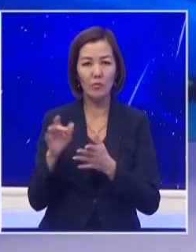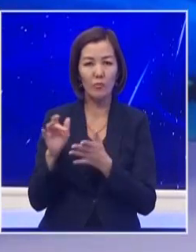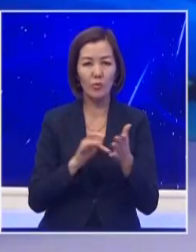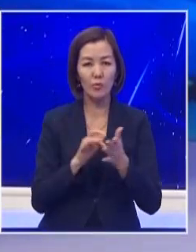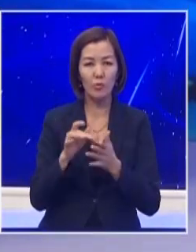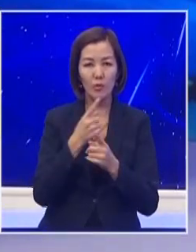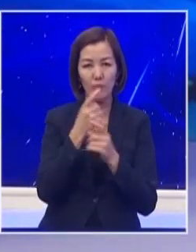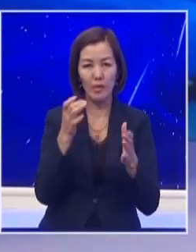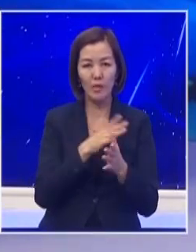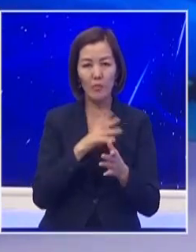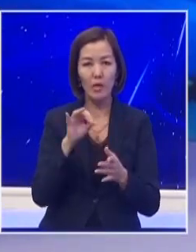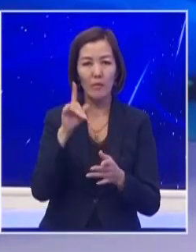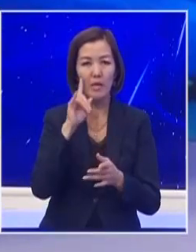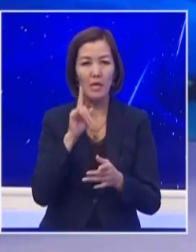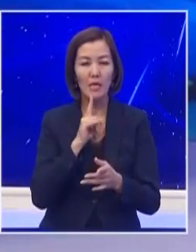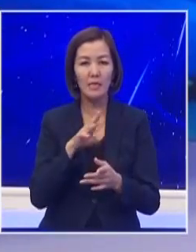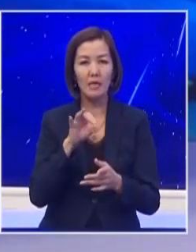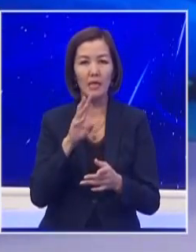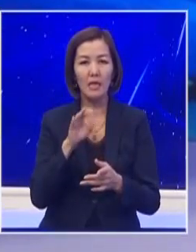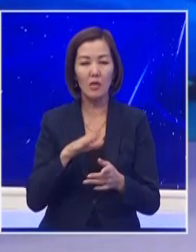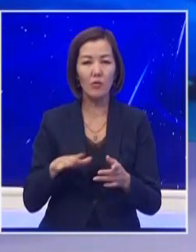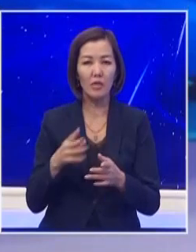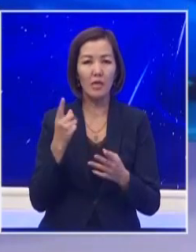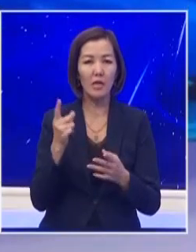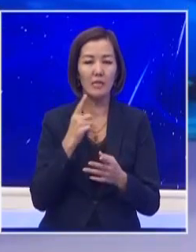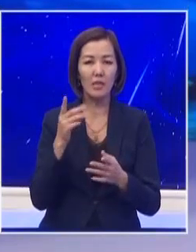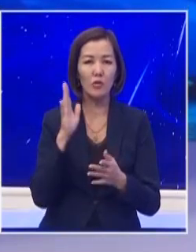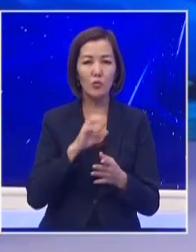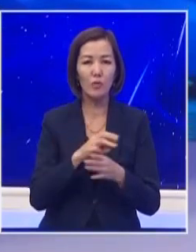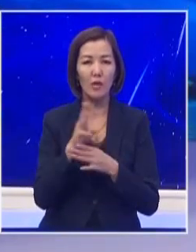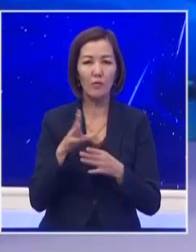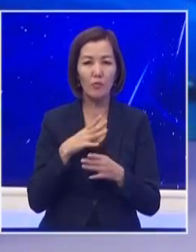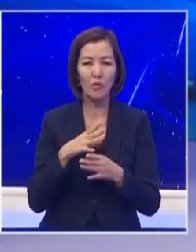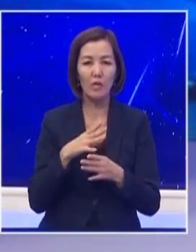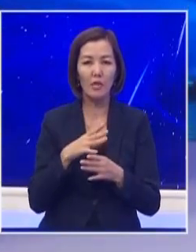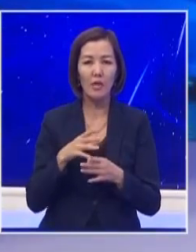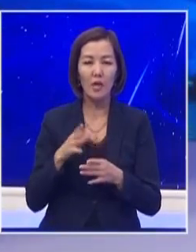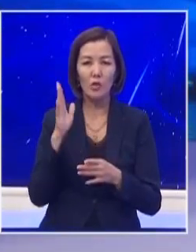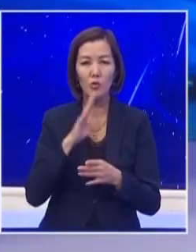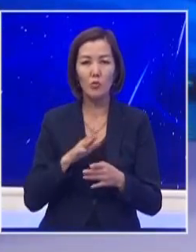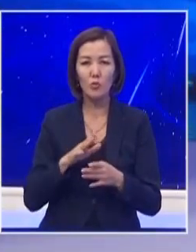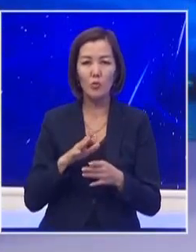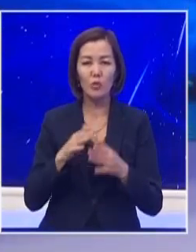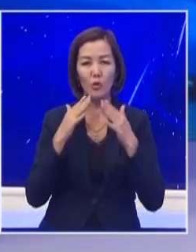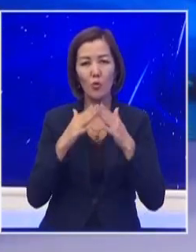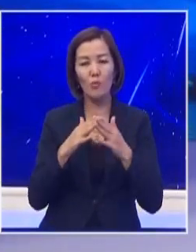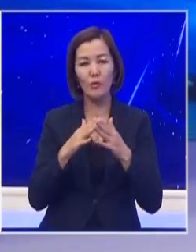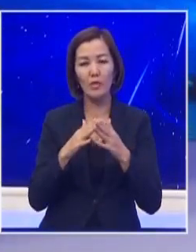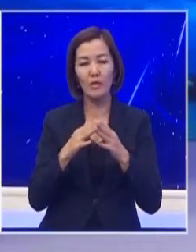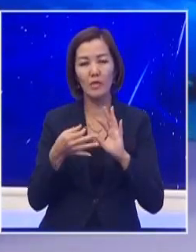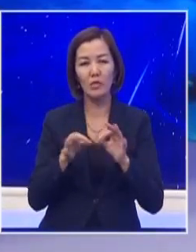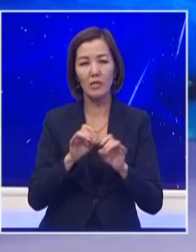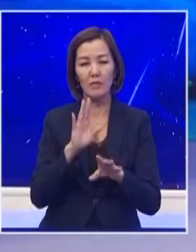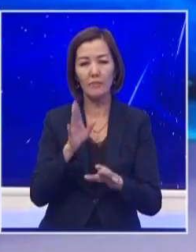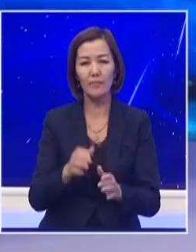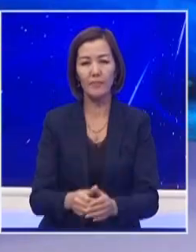белгілі болды. Еңбекші Қазақ пен Талғар аудандарында шаруаларды тіршілік нәрімен қамтамасыз етіп отырған канал мен қойма жайында әріптесім Алмат